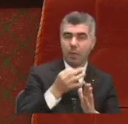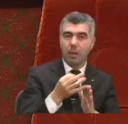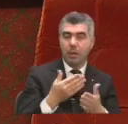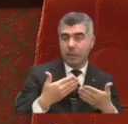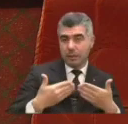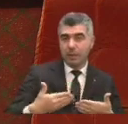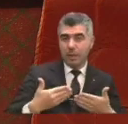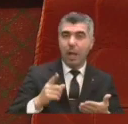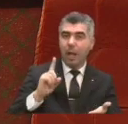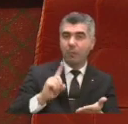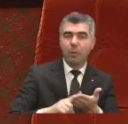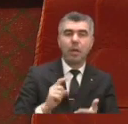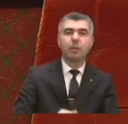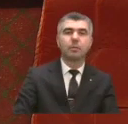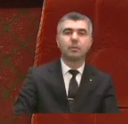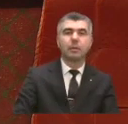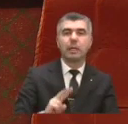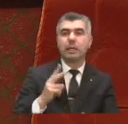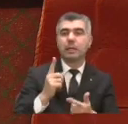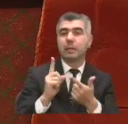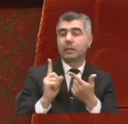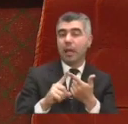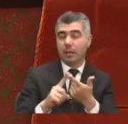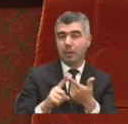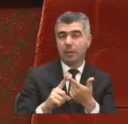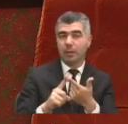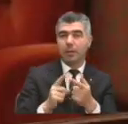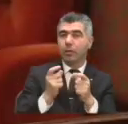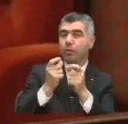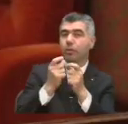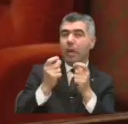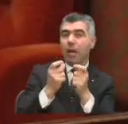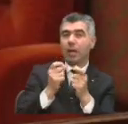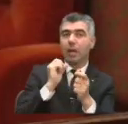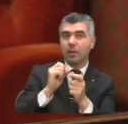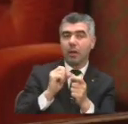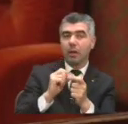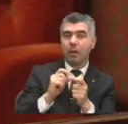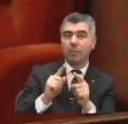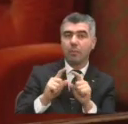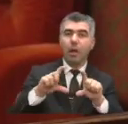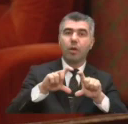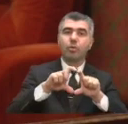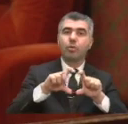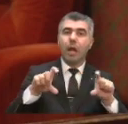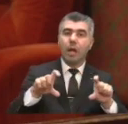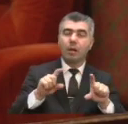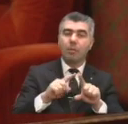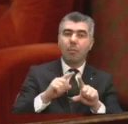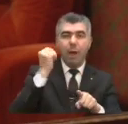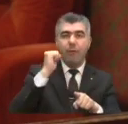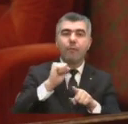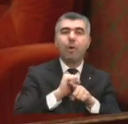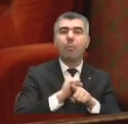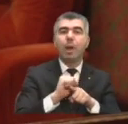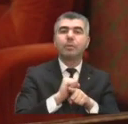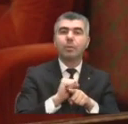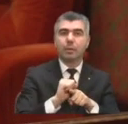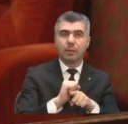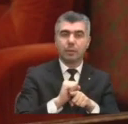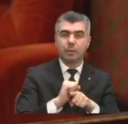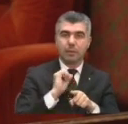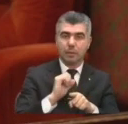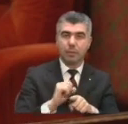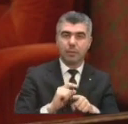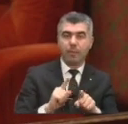كثير. ثانيا بالنسبه للمقاولين الاخرين، حتى هما درنا لهم شركات ديال التكوين اللي كتكون في واحد